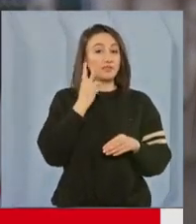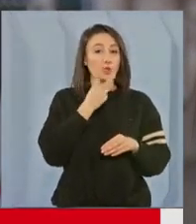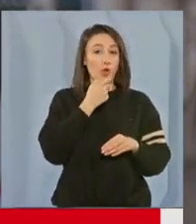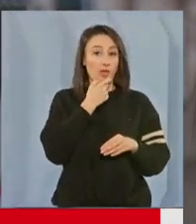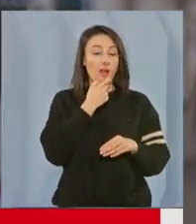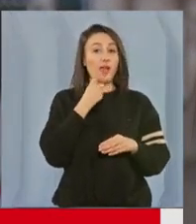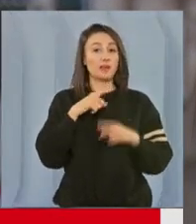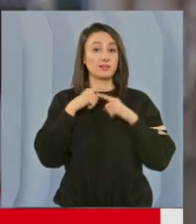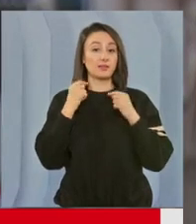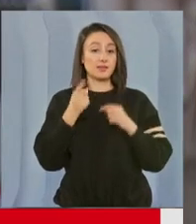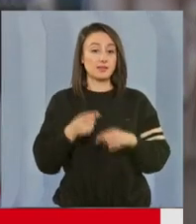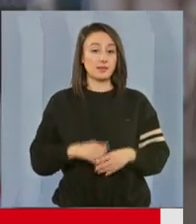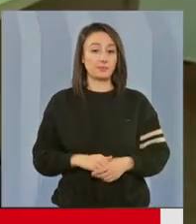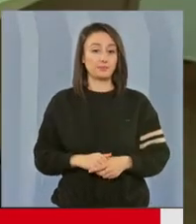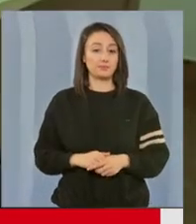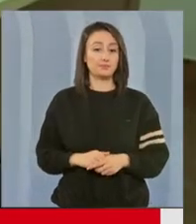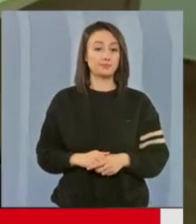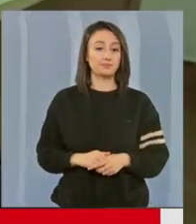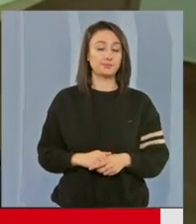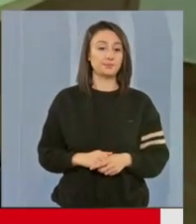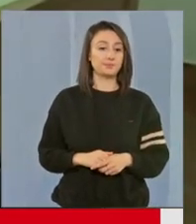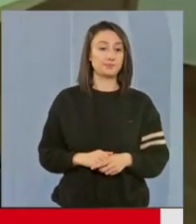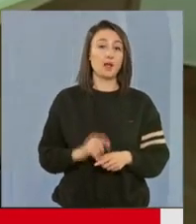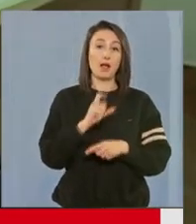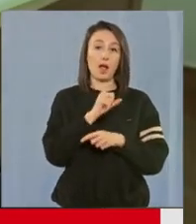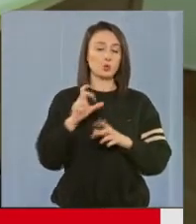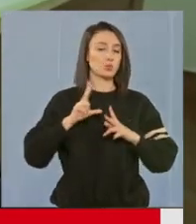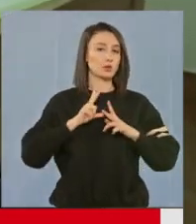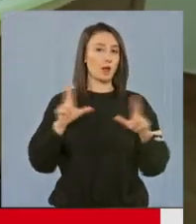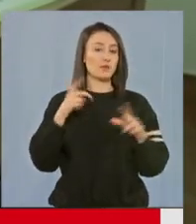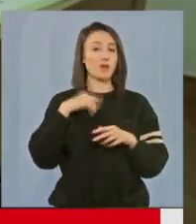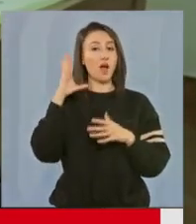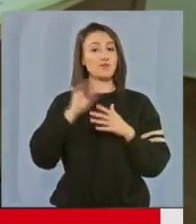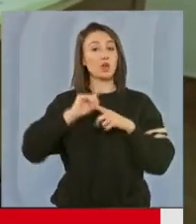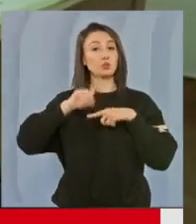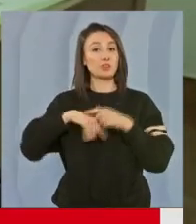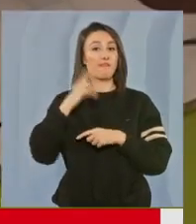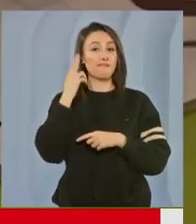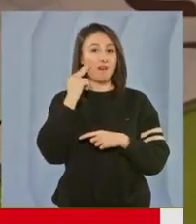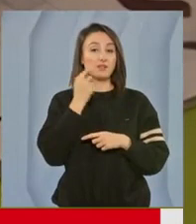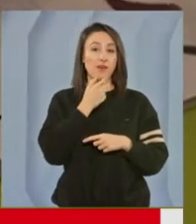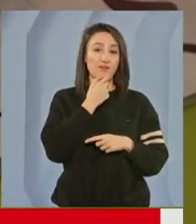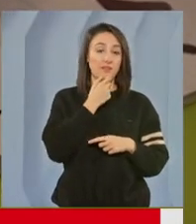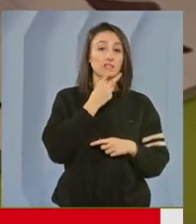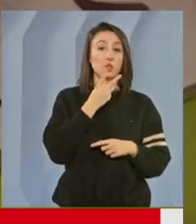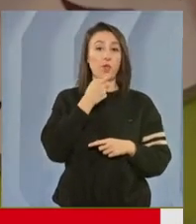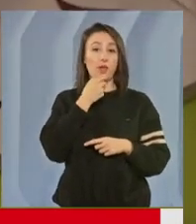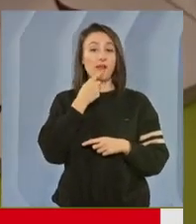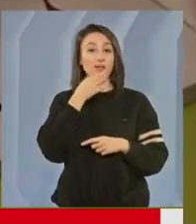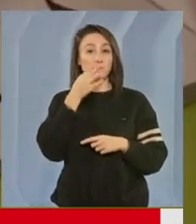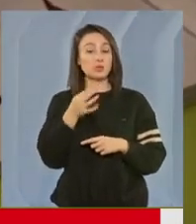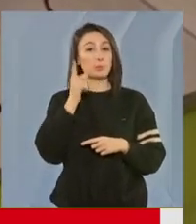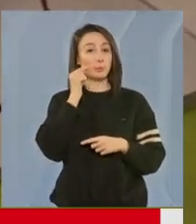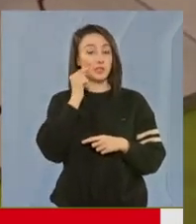doi ani la grădiniță cazul revoltător a ieșit la iveală după ce fetița în vârstă de doar doi ani le a spus